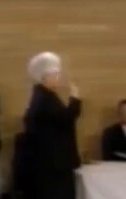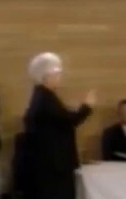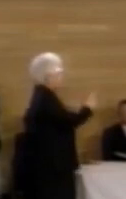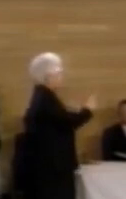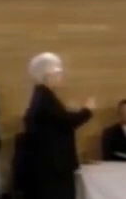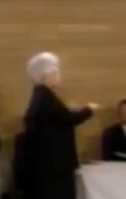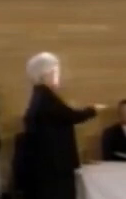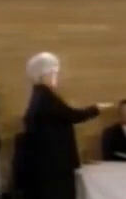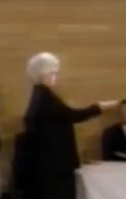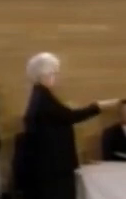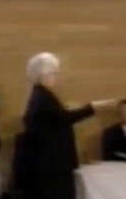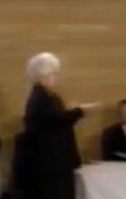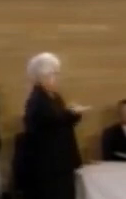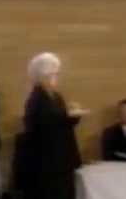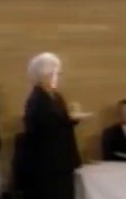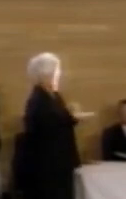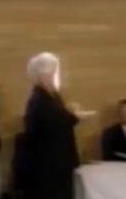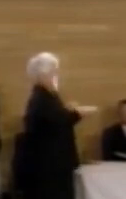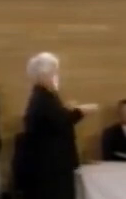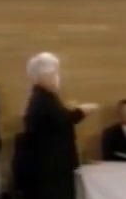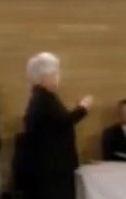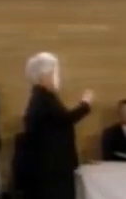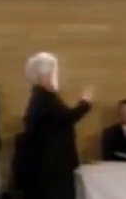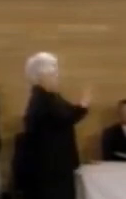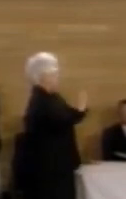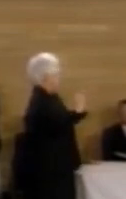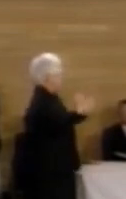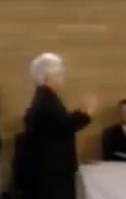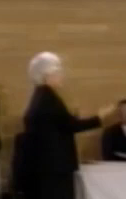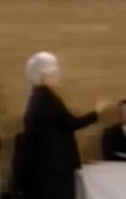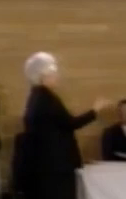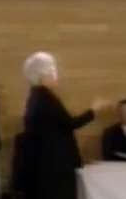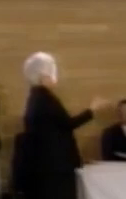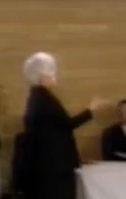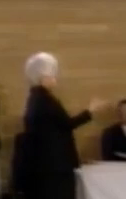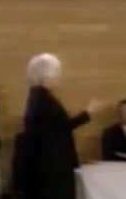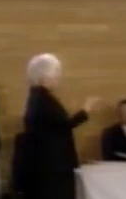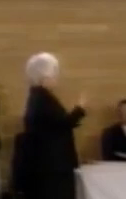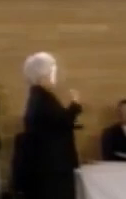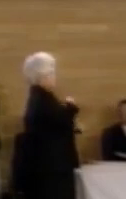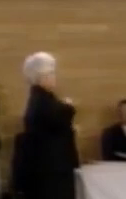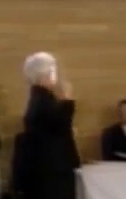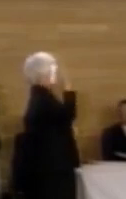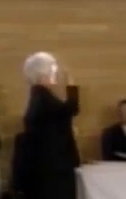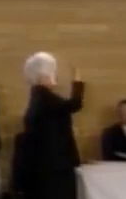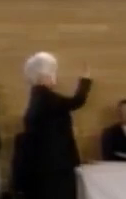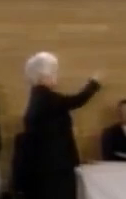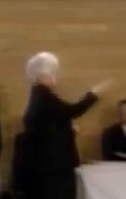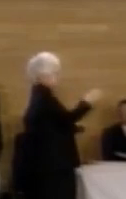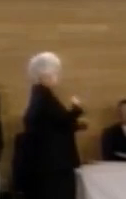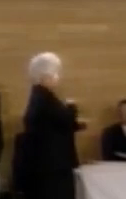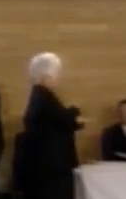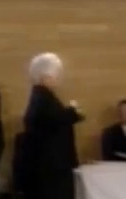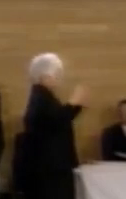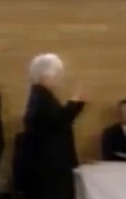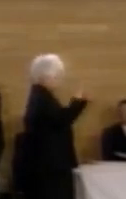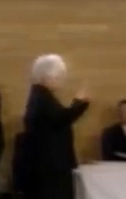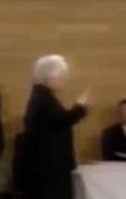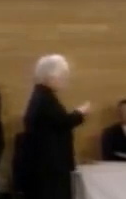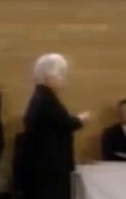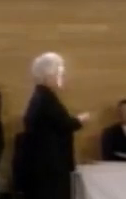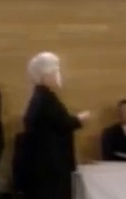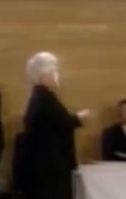がる変わり果てた町の姿と、先の見えない暗い不安な夜は、決